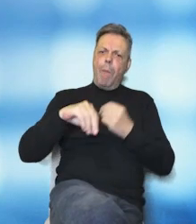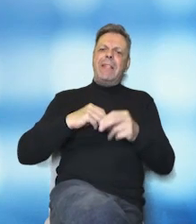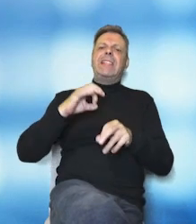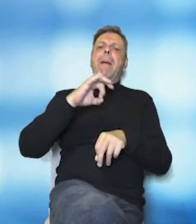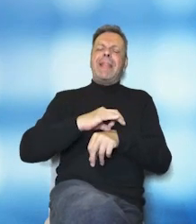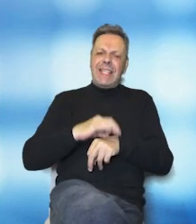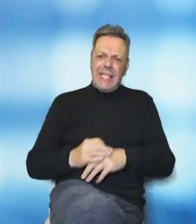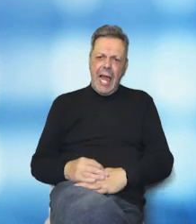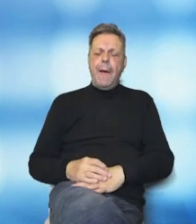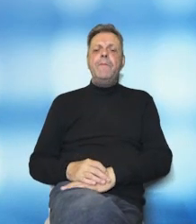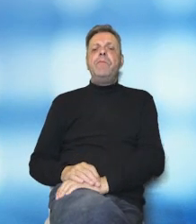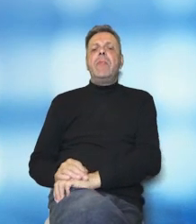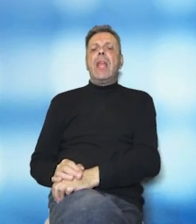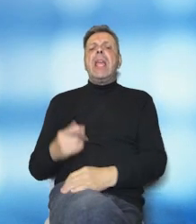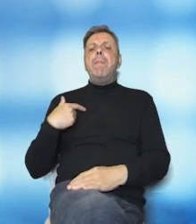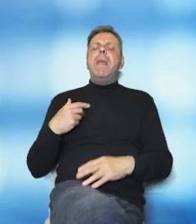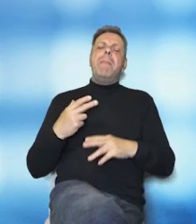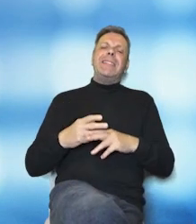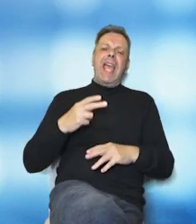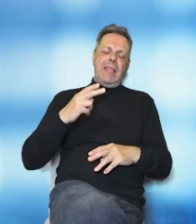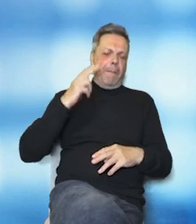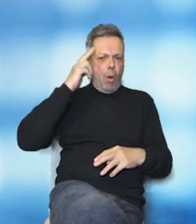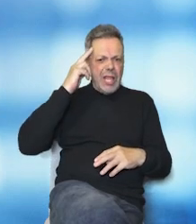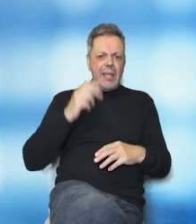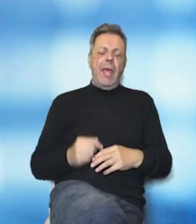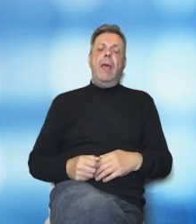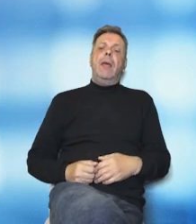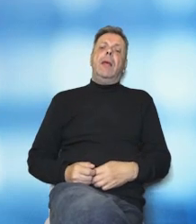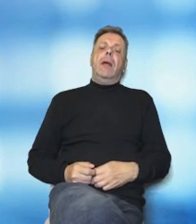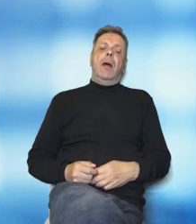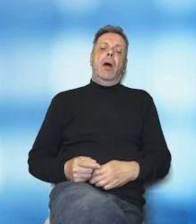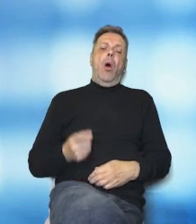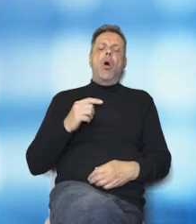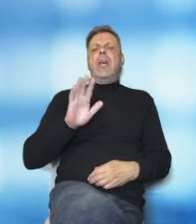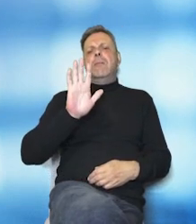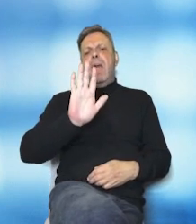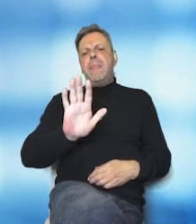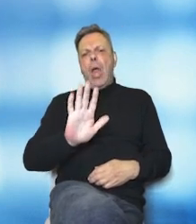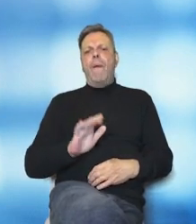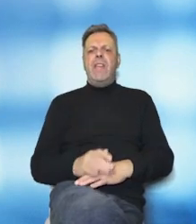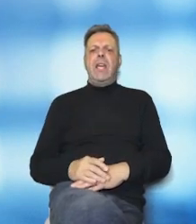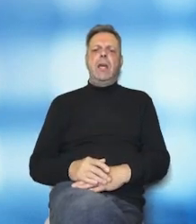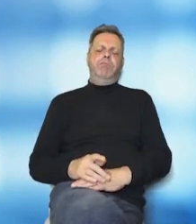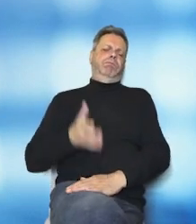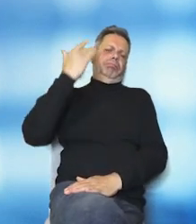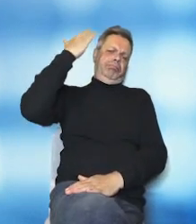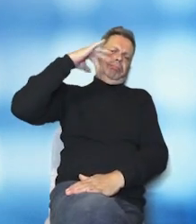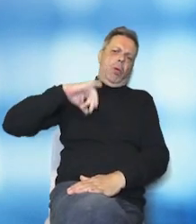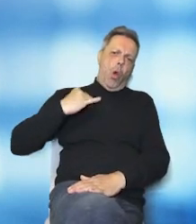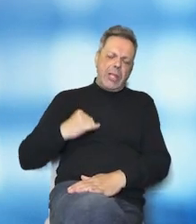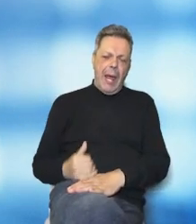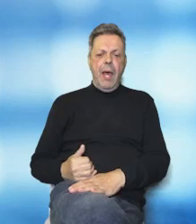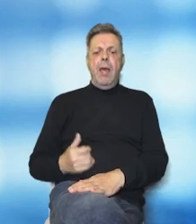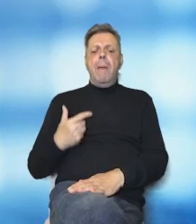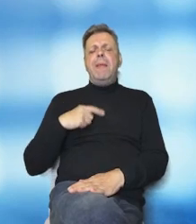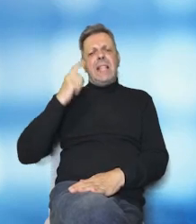medicina, dugogodišnja, jer vi pacijenta poznate od njegovih dugih godina. Recimo, znamo mi